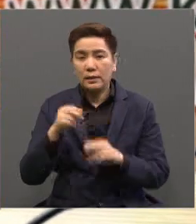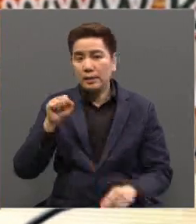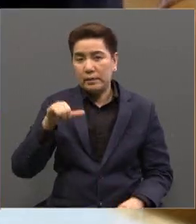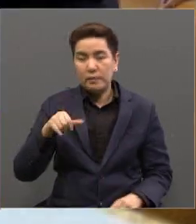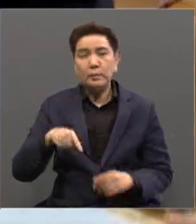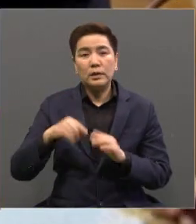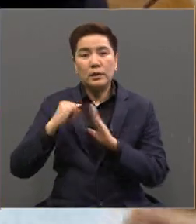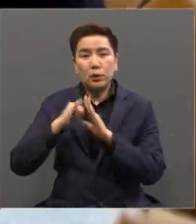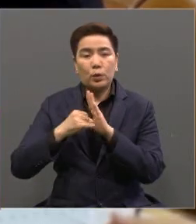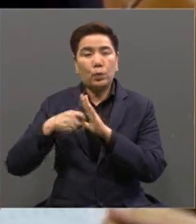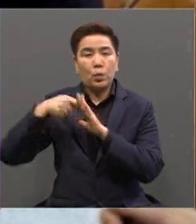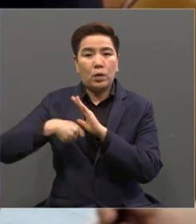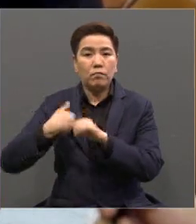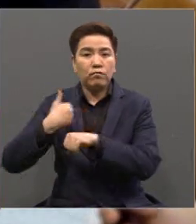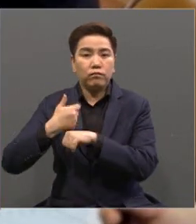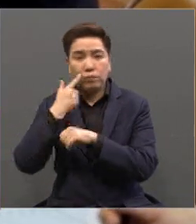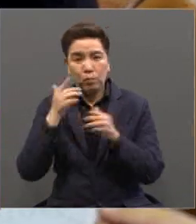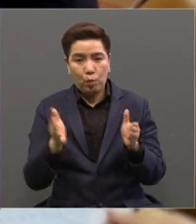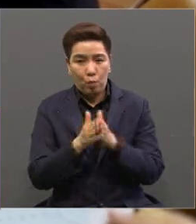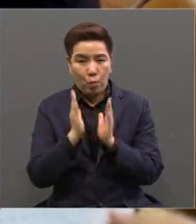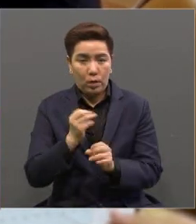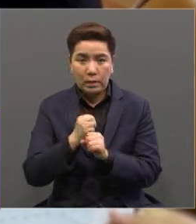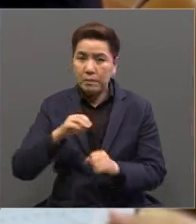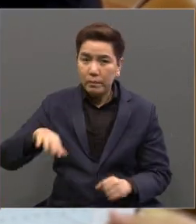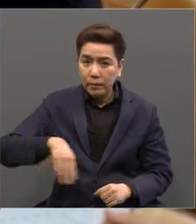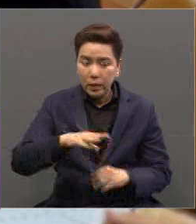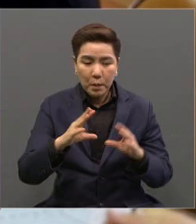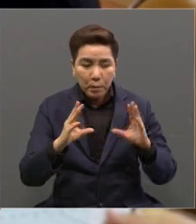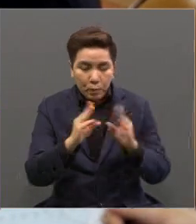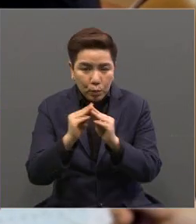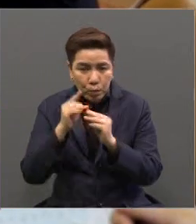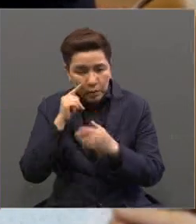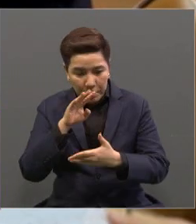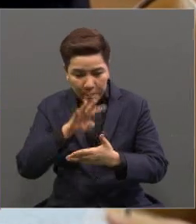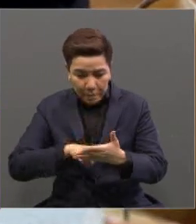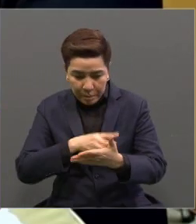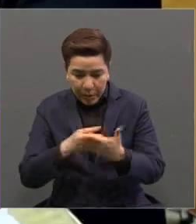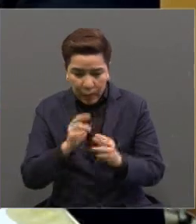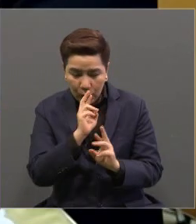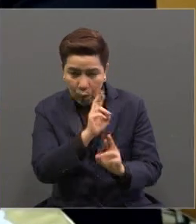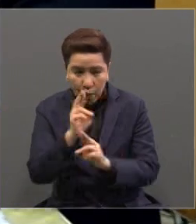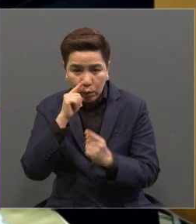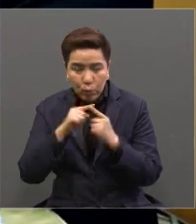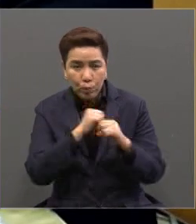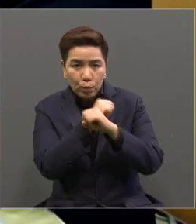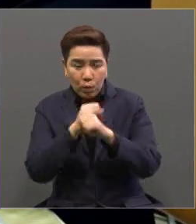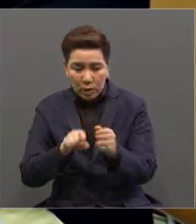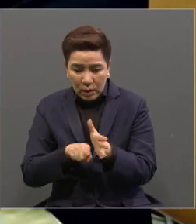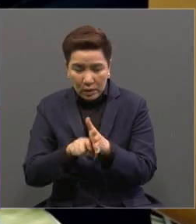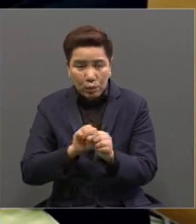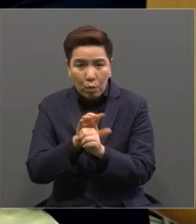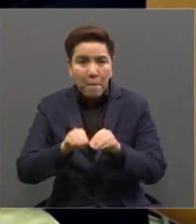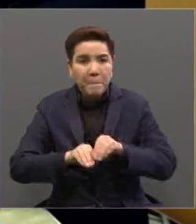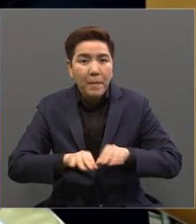ผู้ว่าราชการจังหวัดนครราชสีมาพร้อมเจ้าหน้าที่วันนี้ประชุมหารือวางมาตรการในการเฝ้าระวังป้องกันการแพร่ระบาดของ